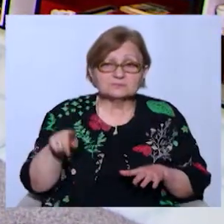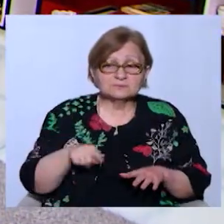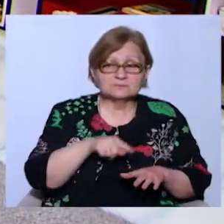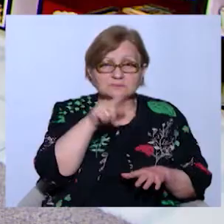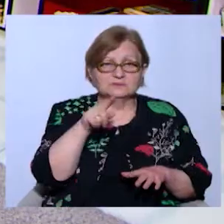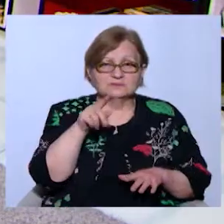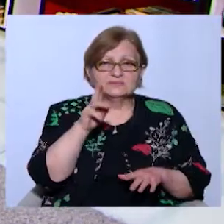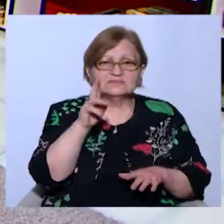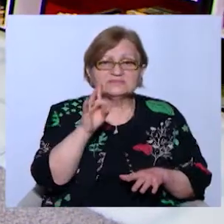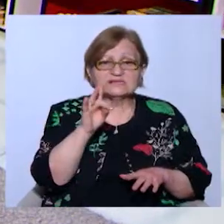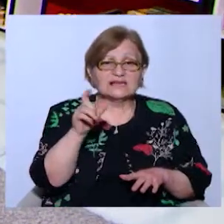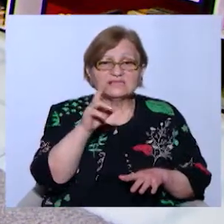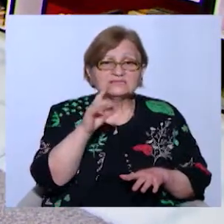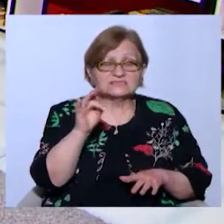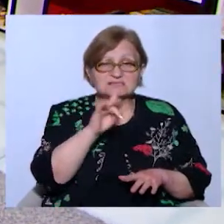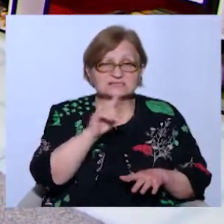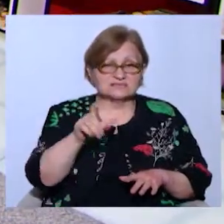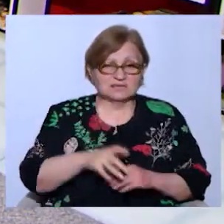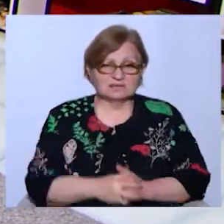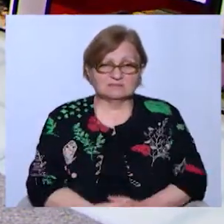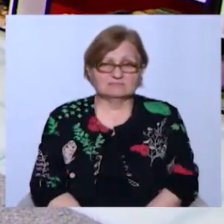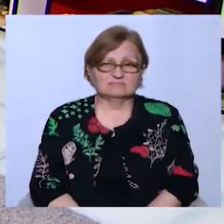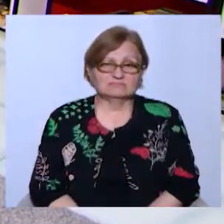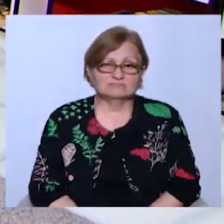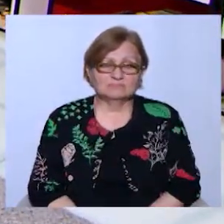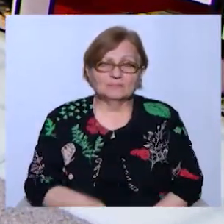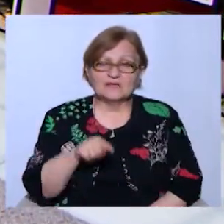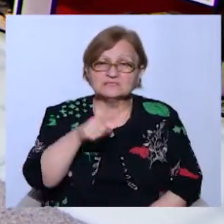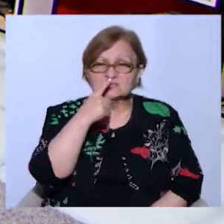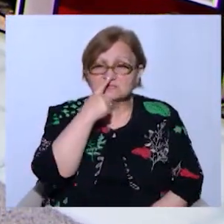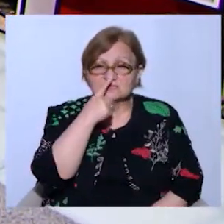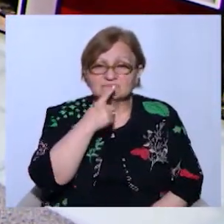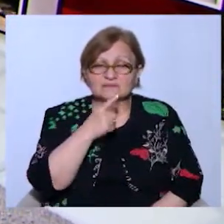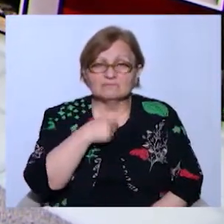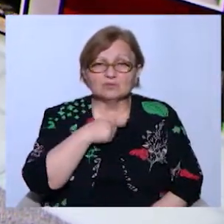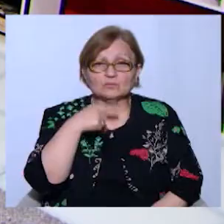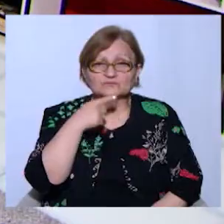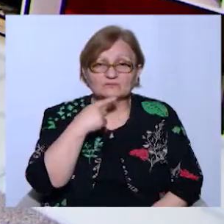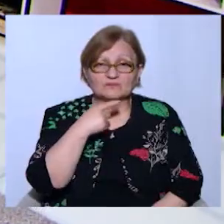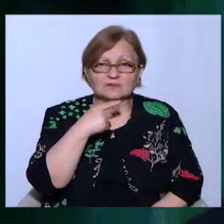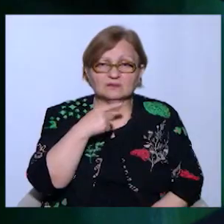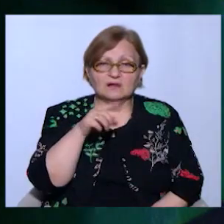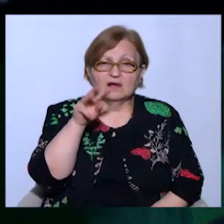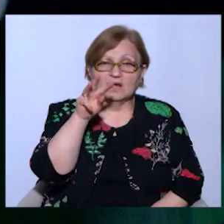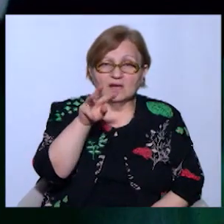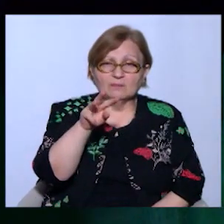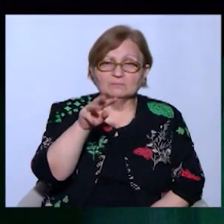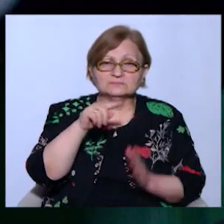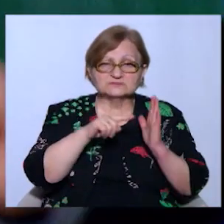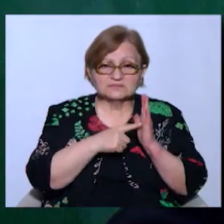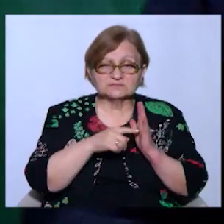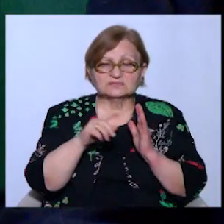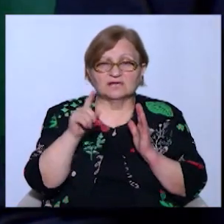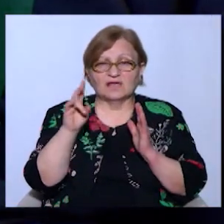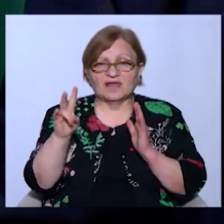წრეწირზე მდებარეობენ, ანუ ეს იგივეა, რომ ვთქვა რა, რომ M წერტილს და N წერტილს რა